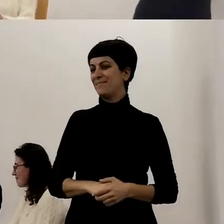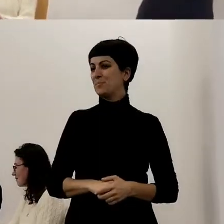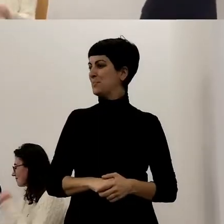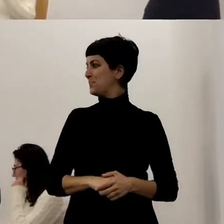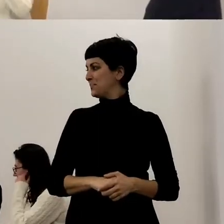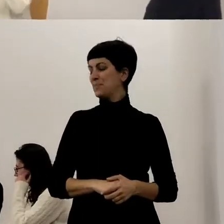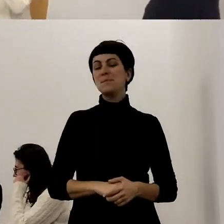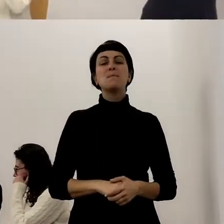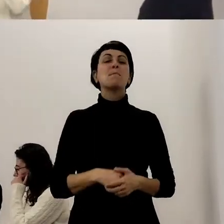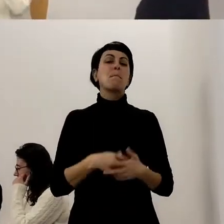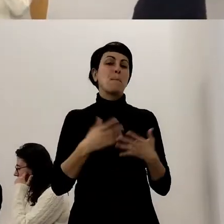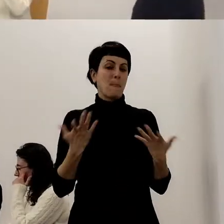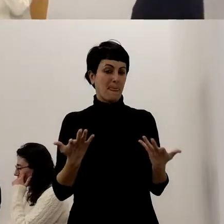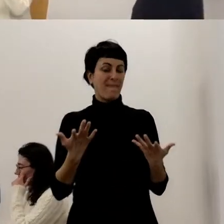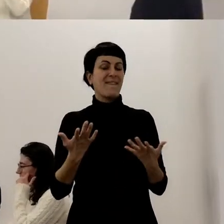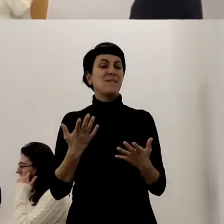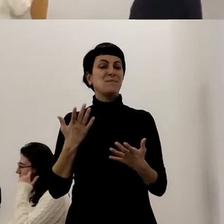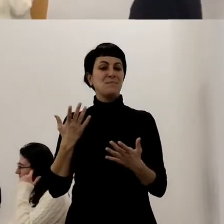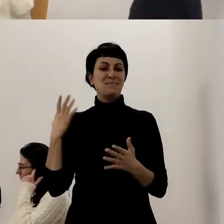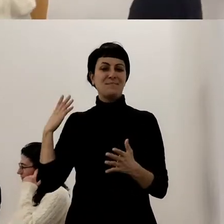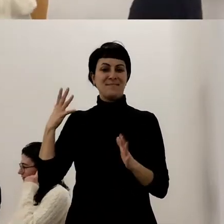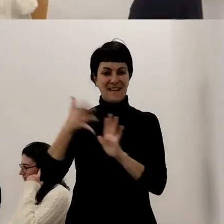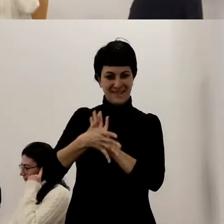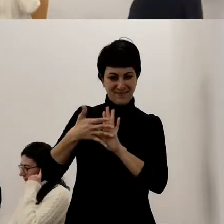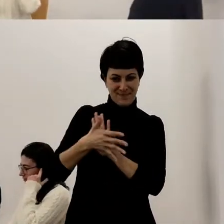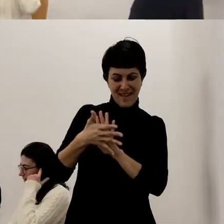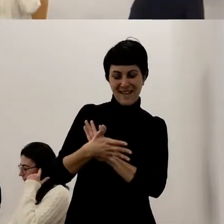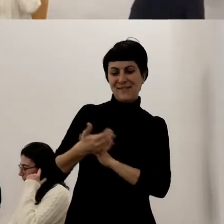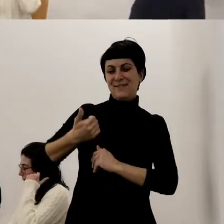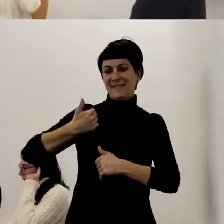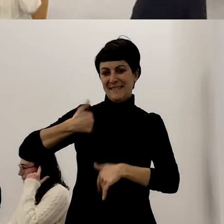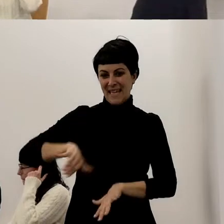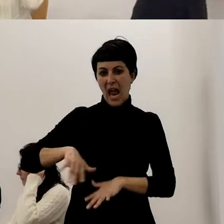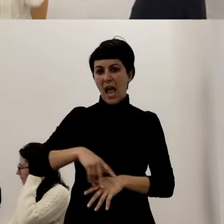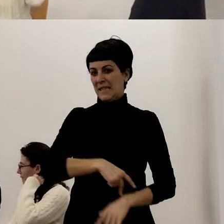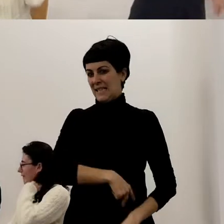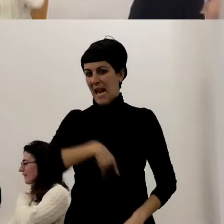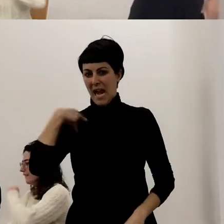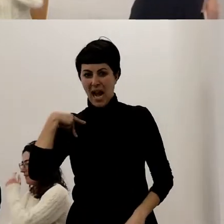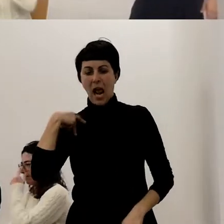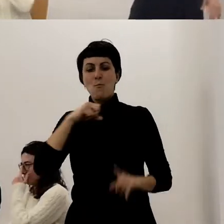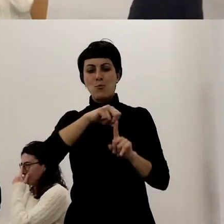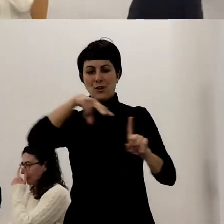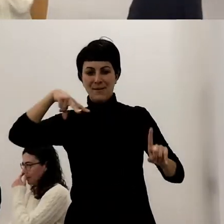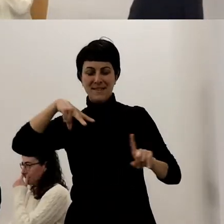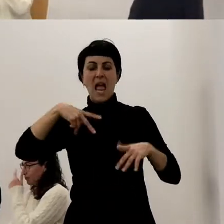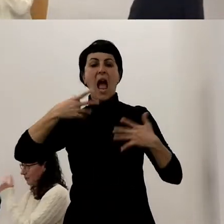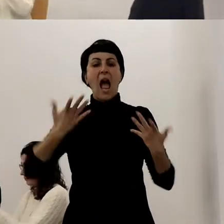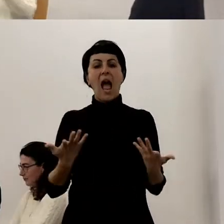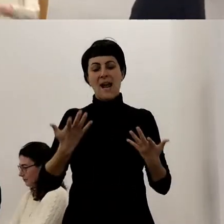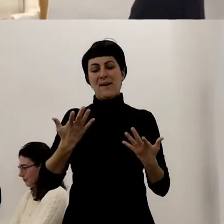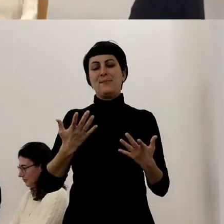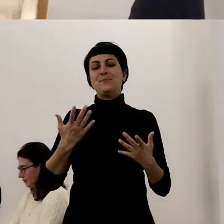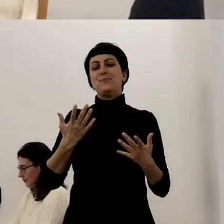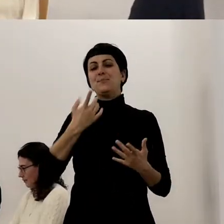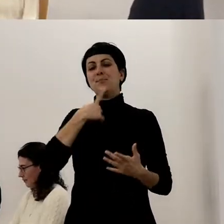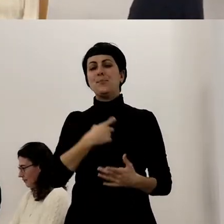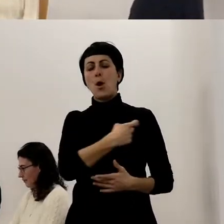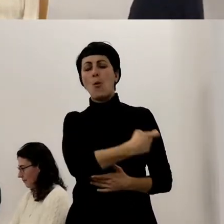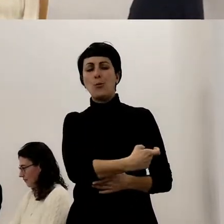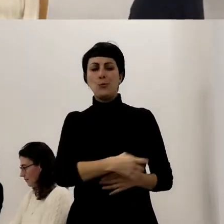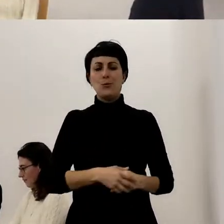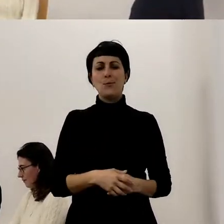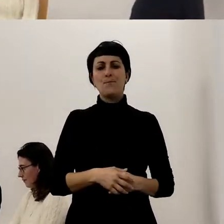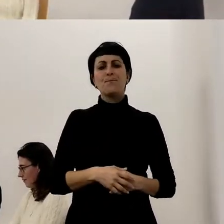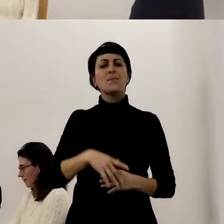Lligant una mica amb el que ja heu explicat, que és una mica la visió general, creieu que les dones portadores han